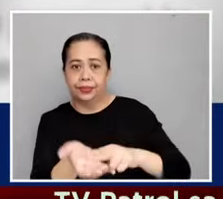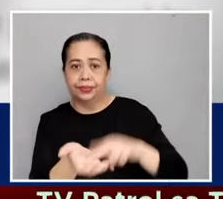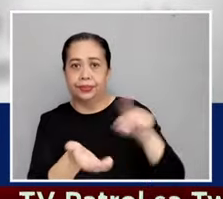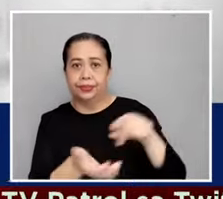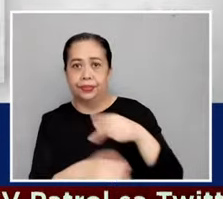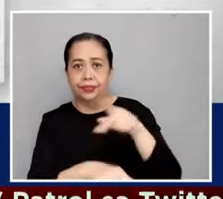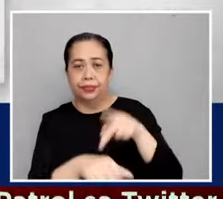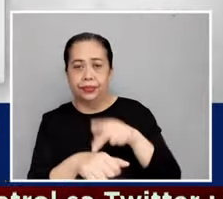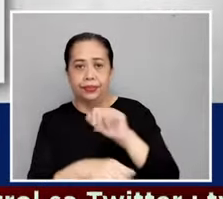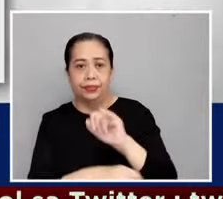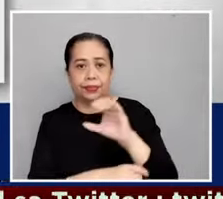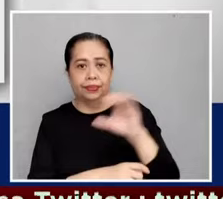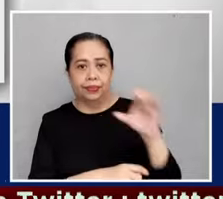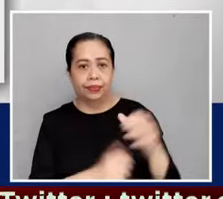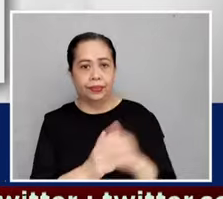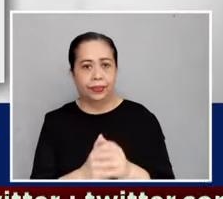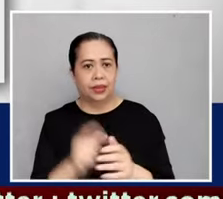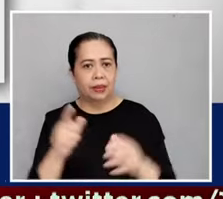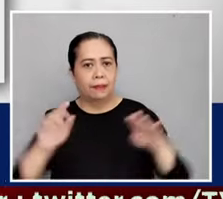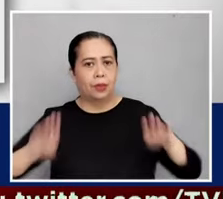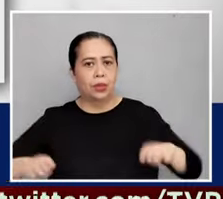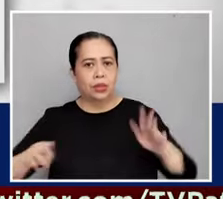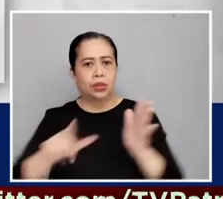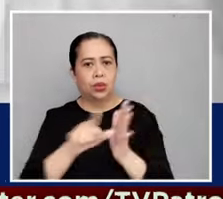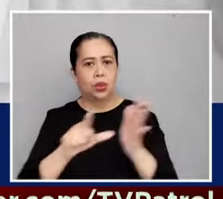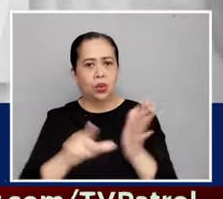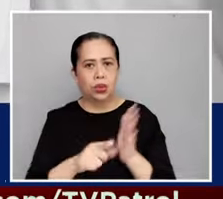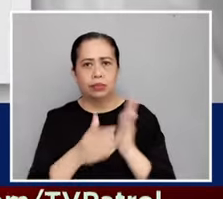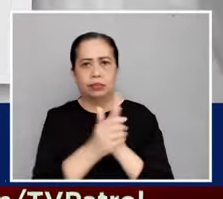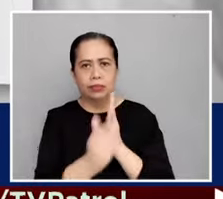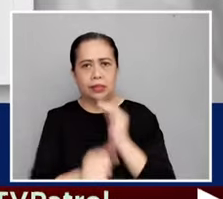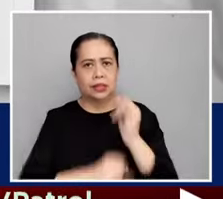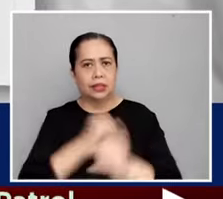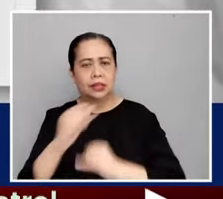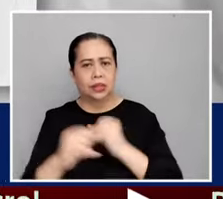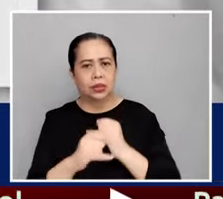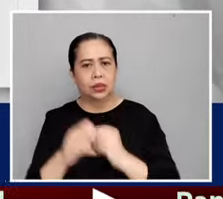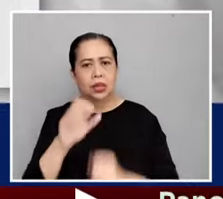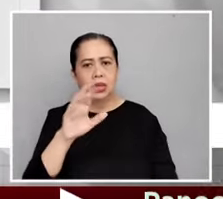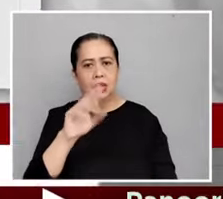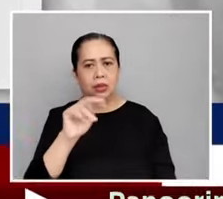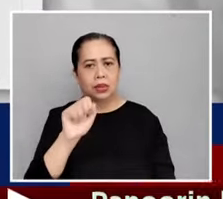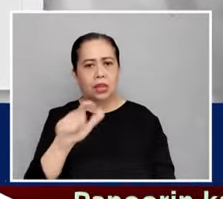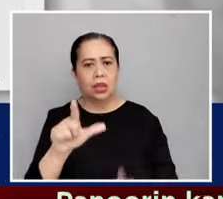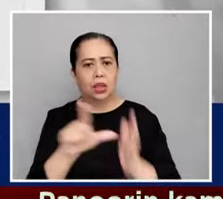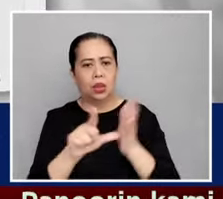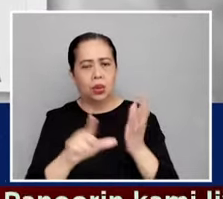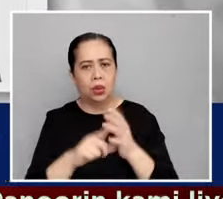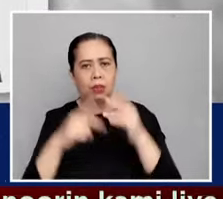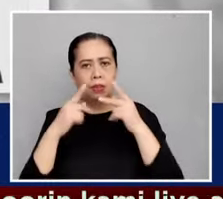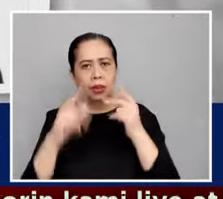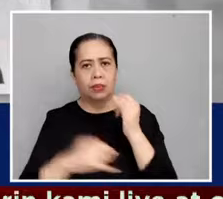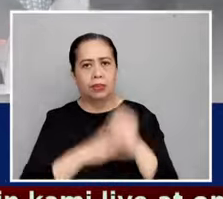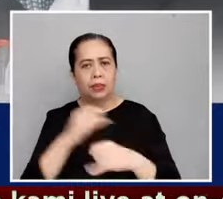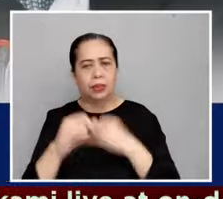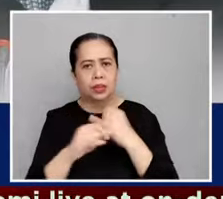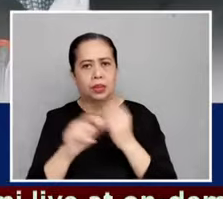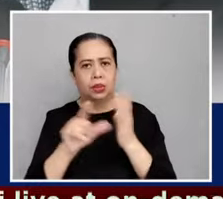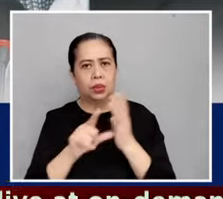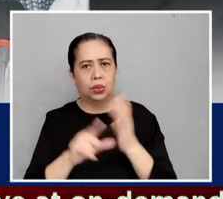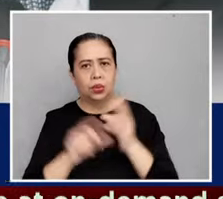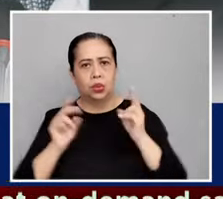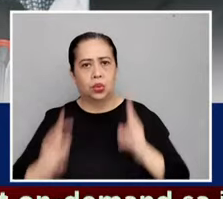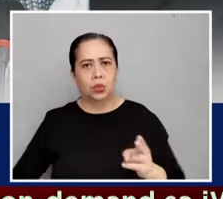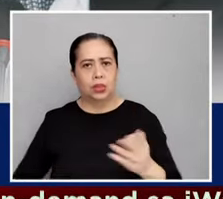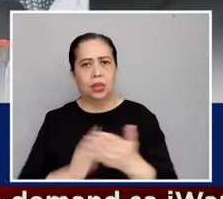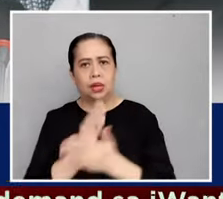Pilipinas sa ICC ay isang British lawyer na bihasa sa international criminal law, public international law at human rights law. Kinumpirma